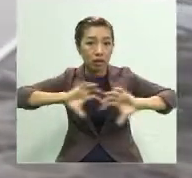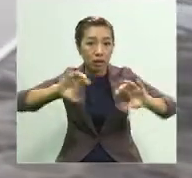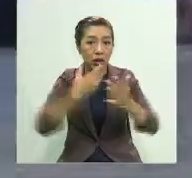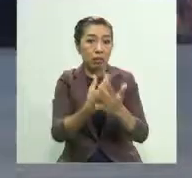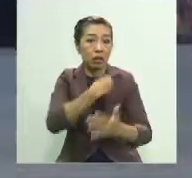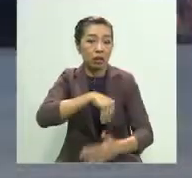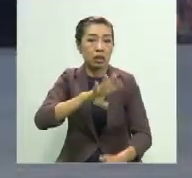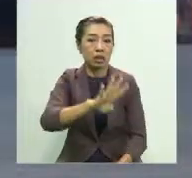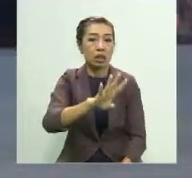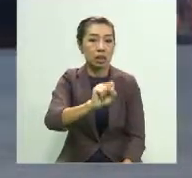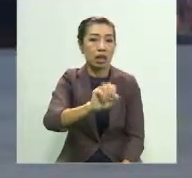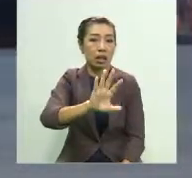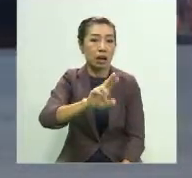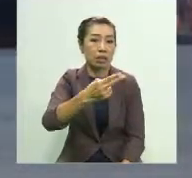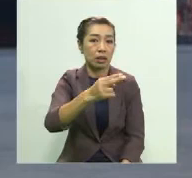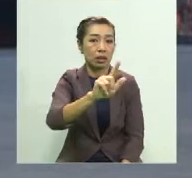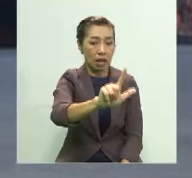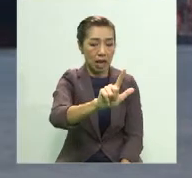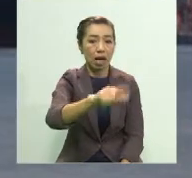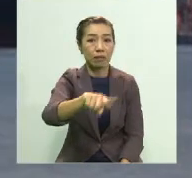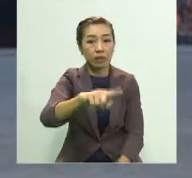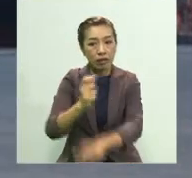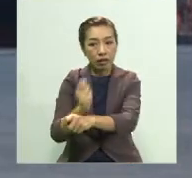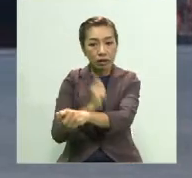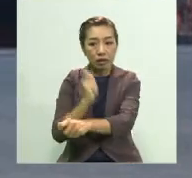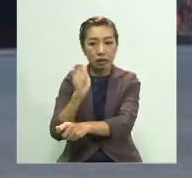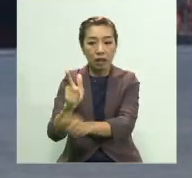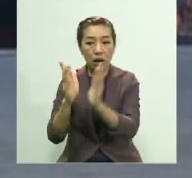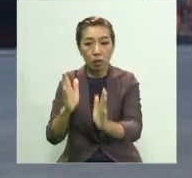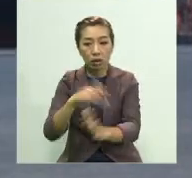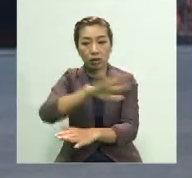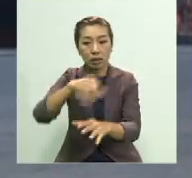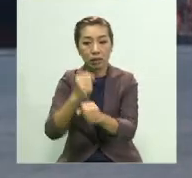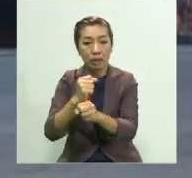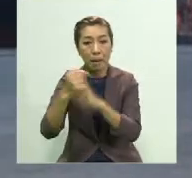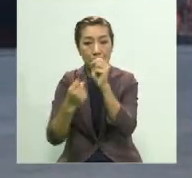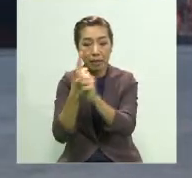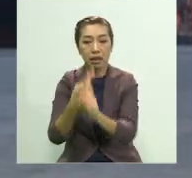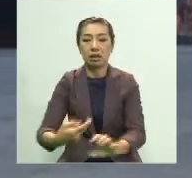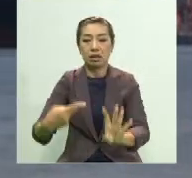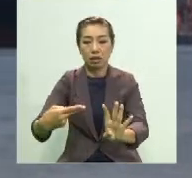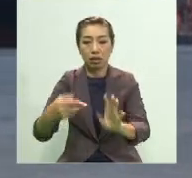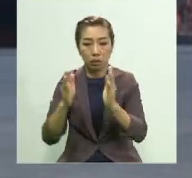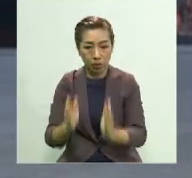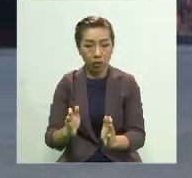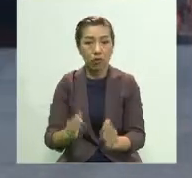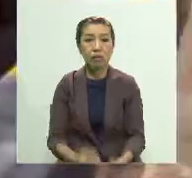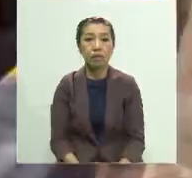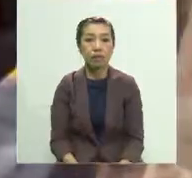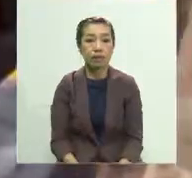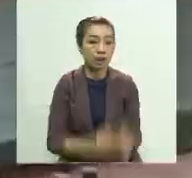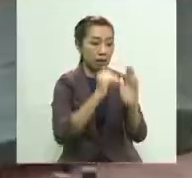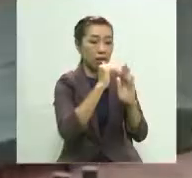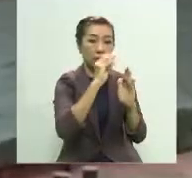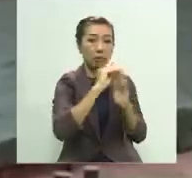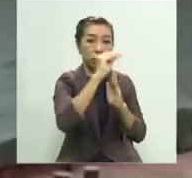ณ 450,000 ล้านแล้วก็ยังจะเกิดการจ้างงานไม่ต่ำกว่า 40,000 คนต่อปีด้วยค่ะ ส่วนแผนพัฒนากลุ่มจังหวั